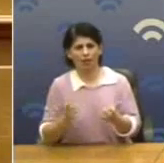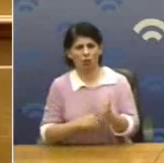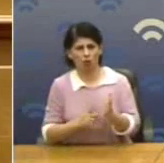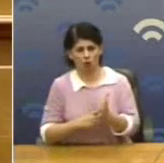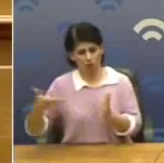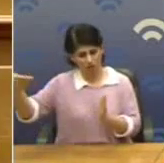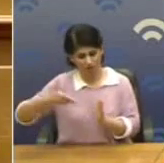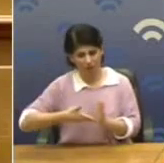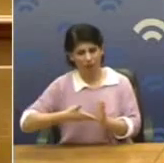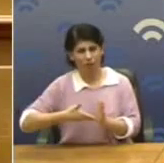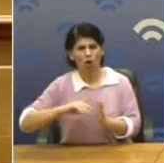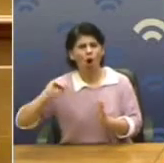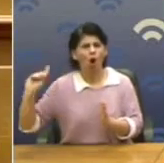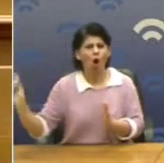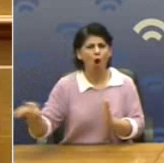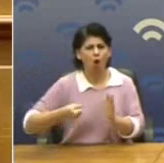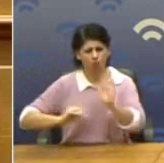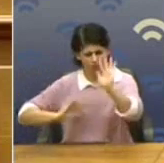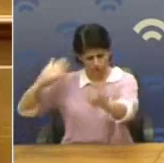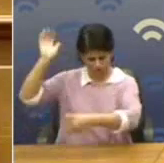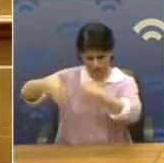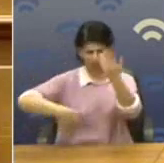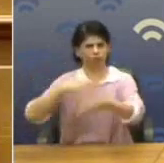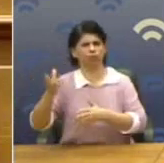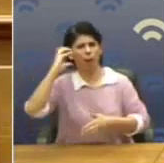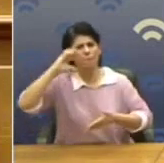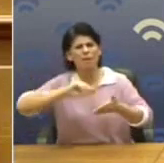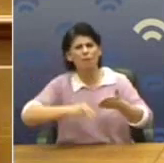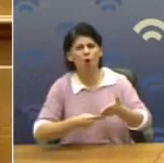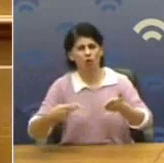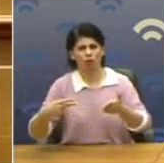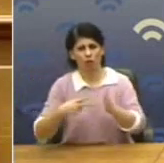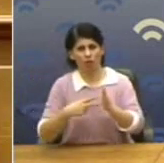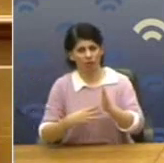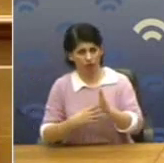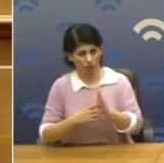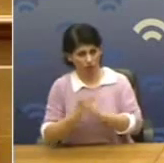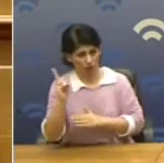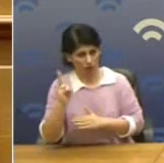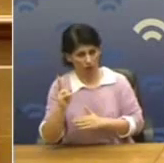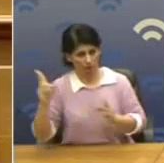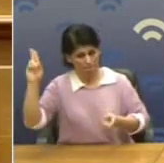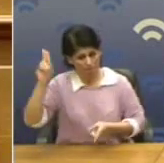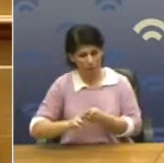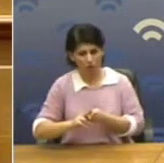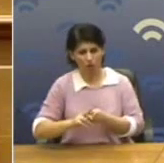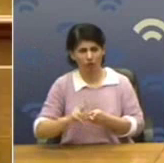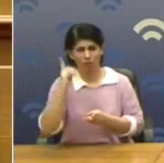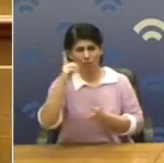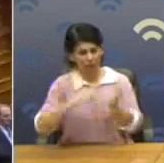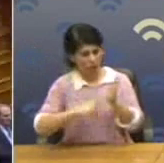όλη τη λέλαπα των μνημονίων το 2012, μειώνοντας 22% με ένα νόμο και ένα άρθρο τον κατώτατο